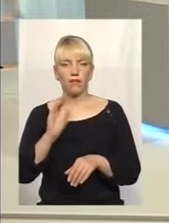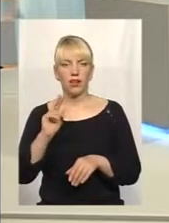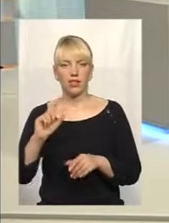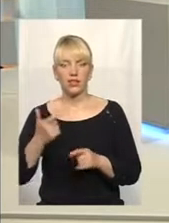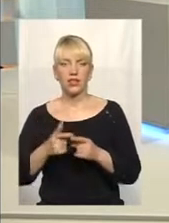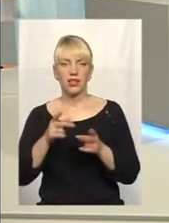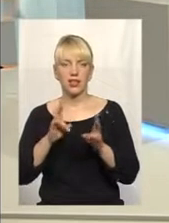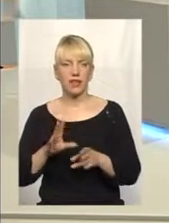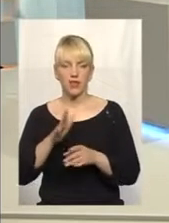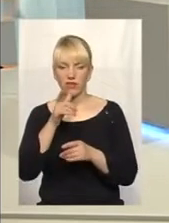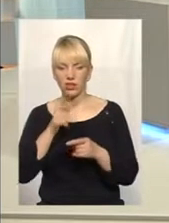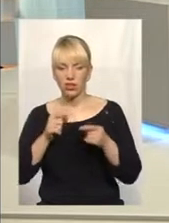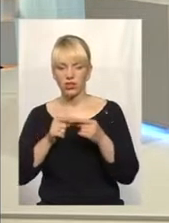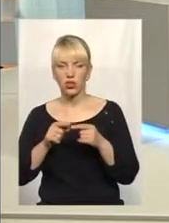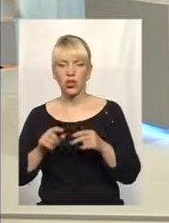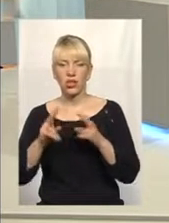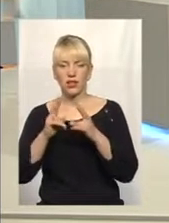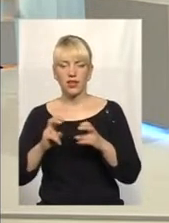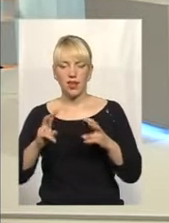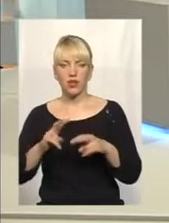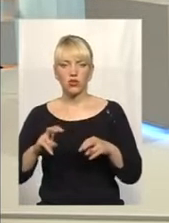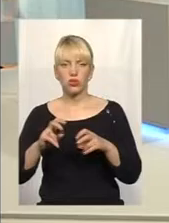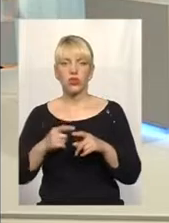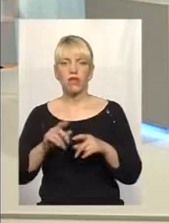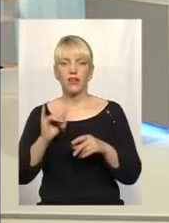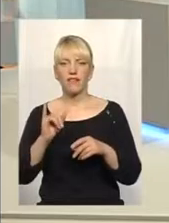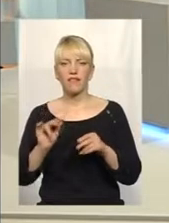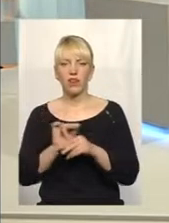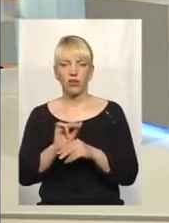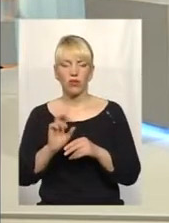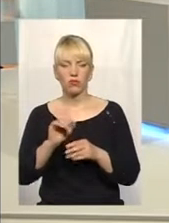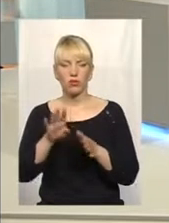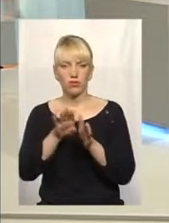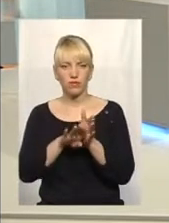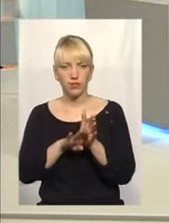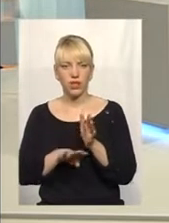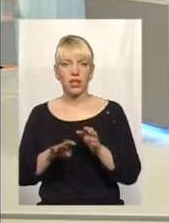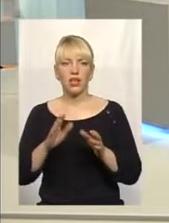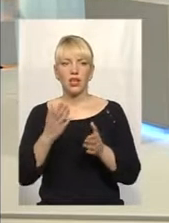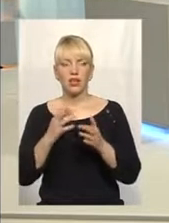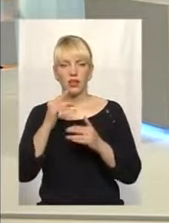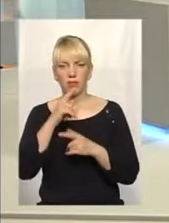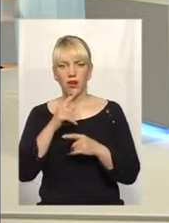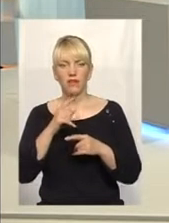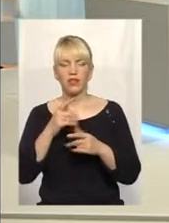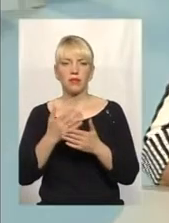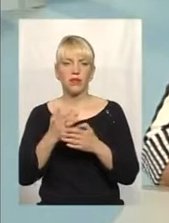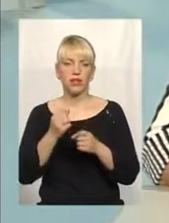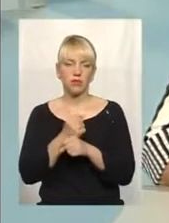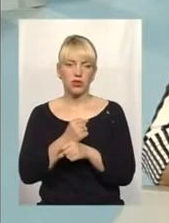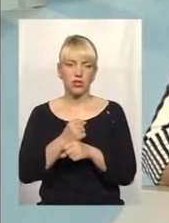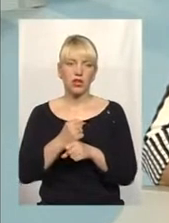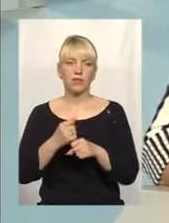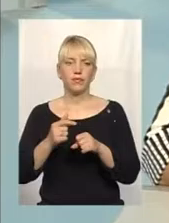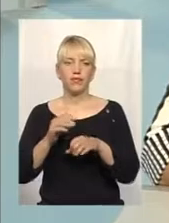своєчасно діагностована, вилікувана, вона може визвати шокові стани і потім неправильне зростання